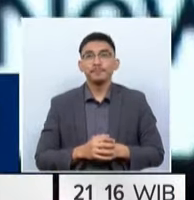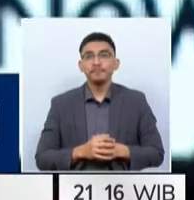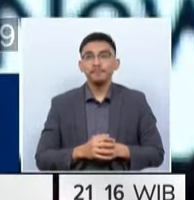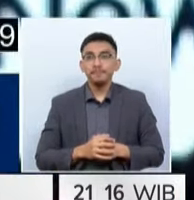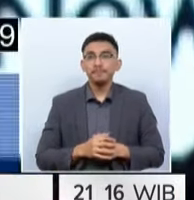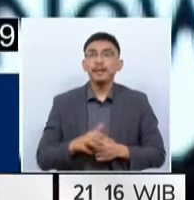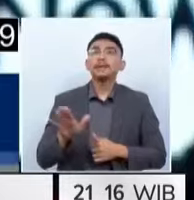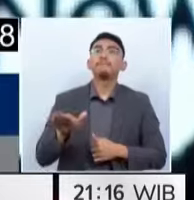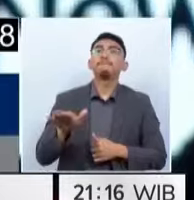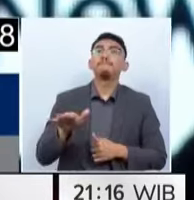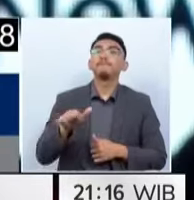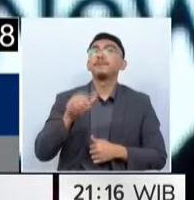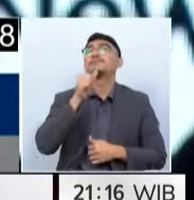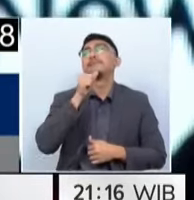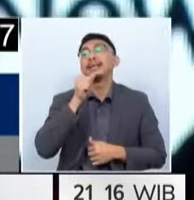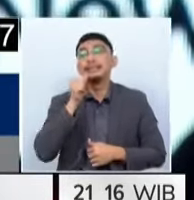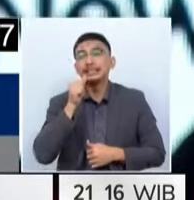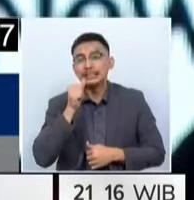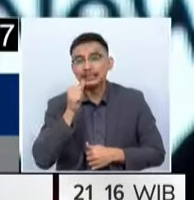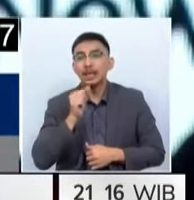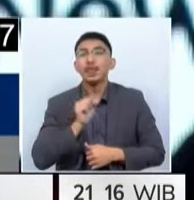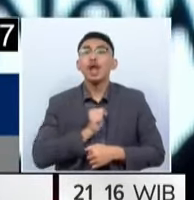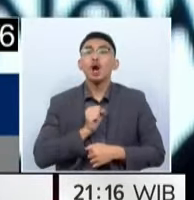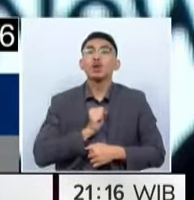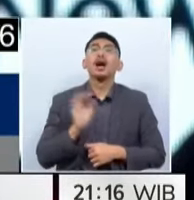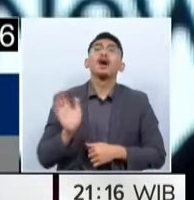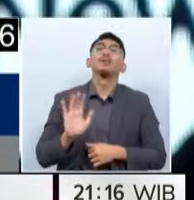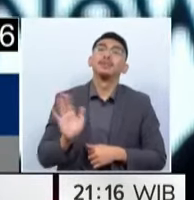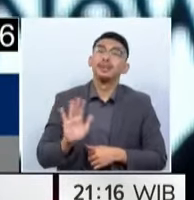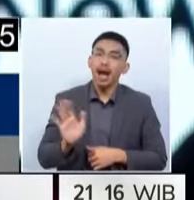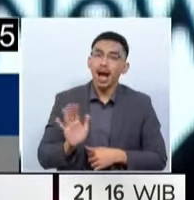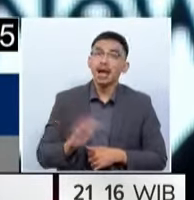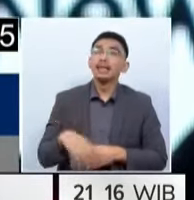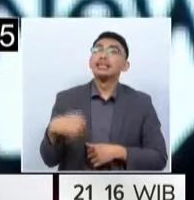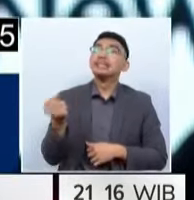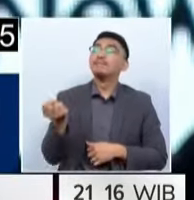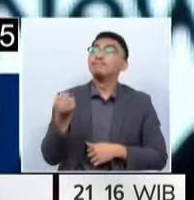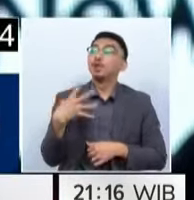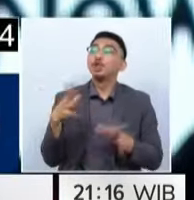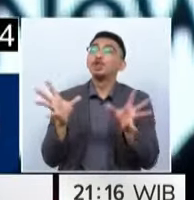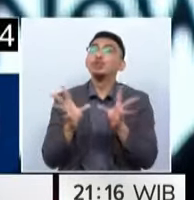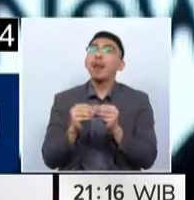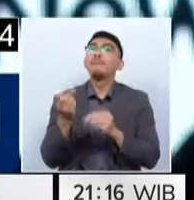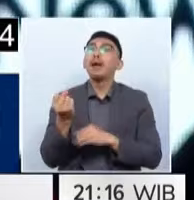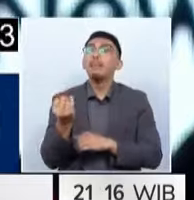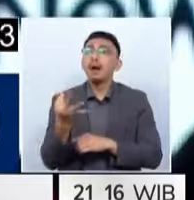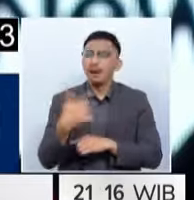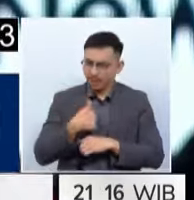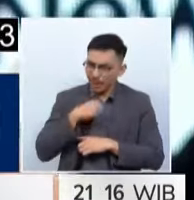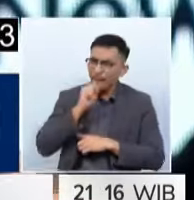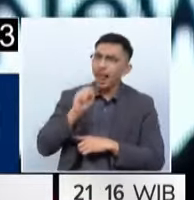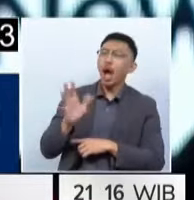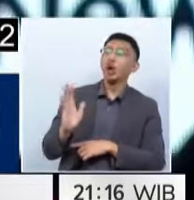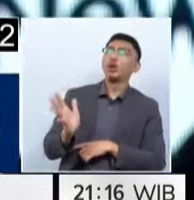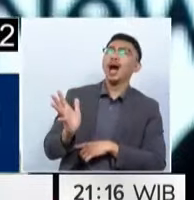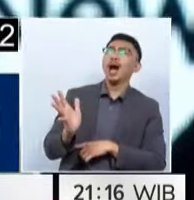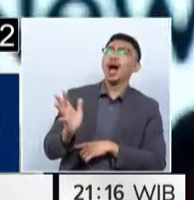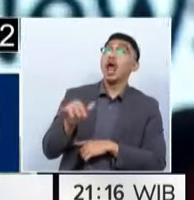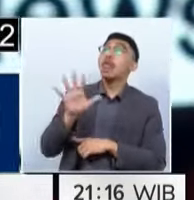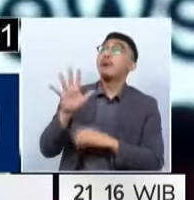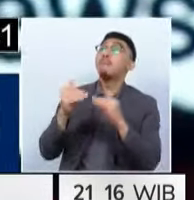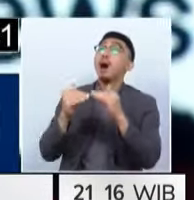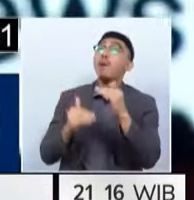usah takut disebut aja Angkanya berapa gitu loh kayak saya gitu loh jangan di bawah l sebut aja